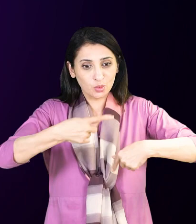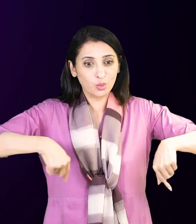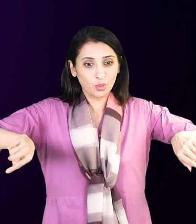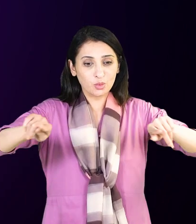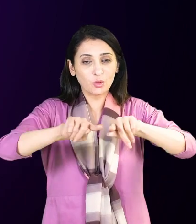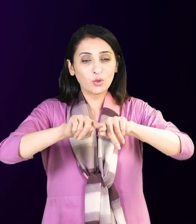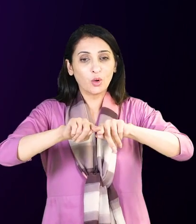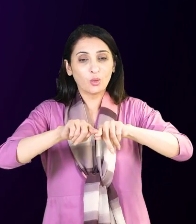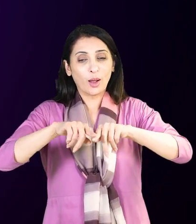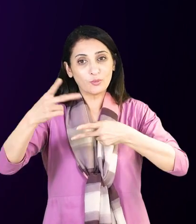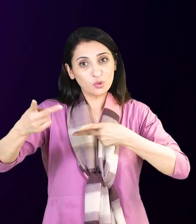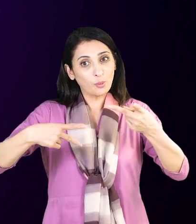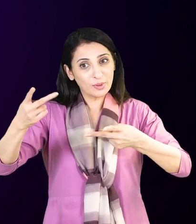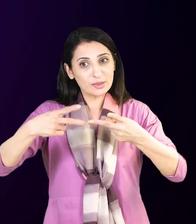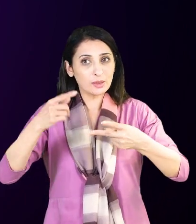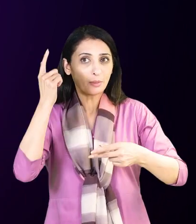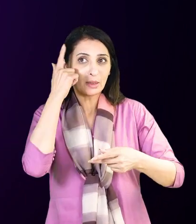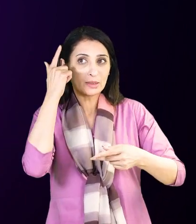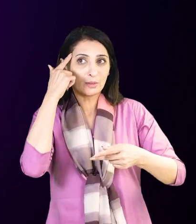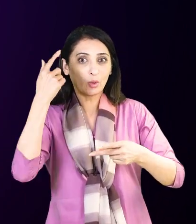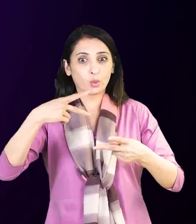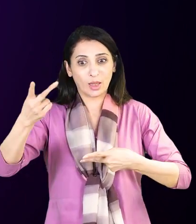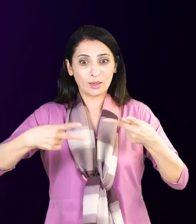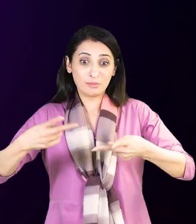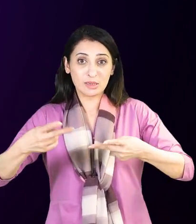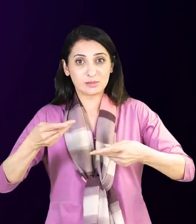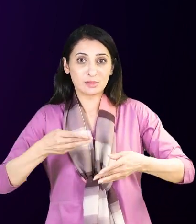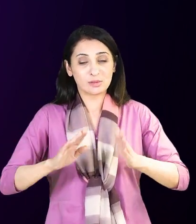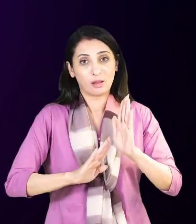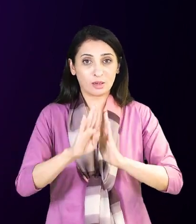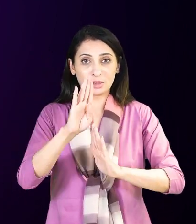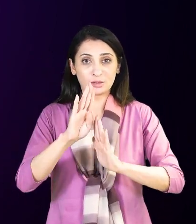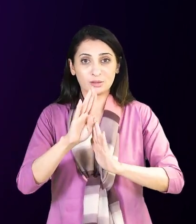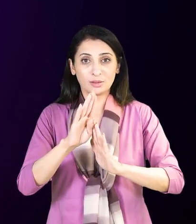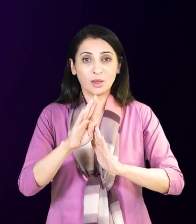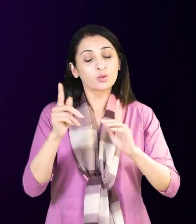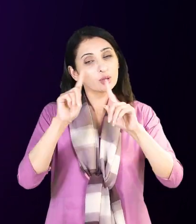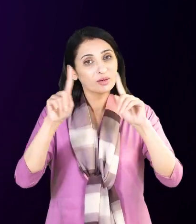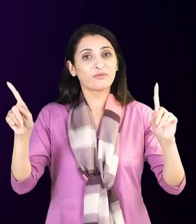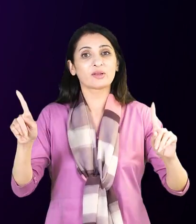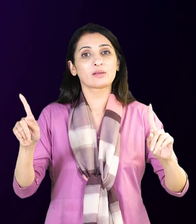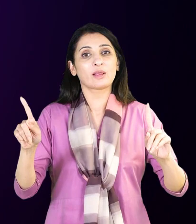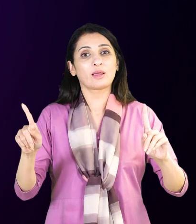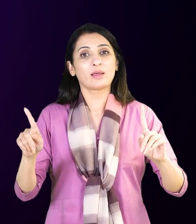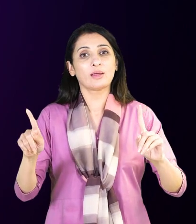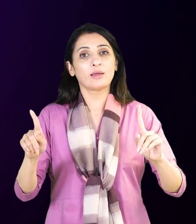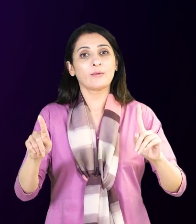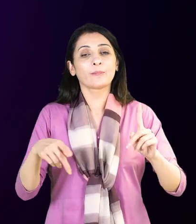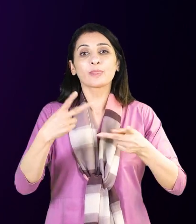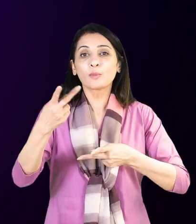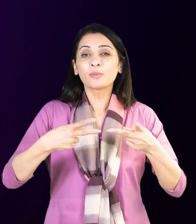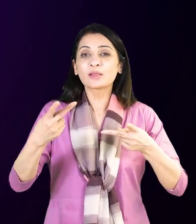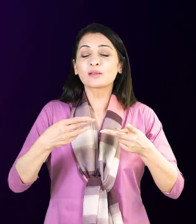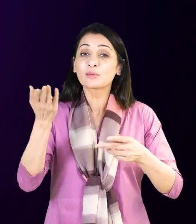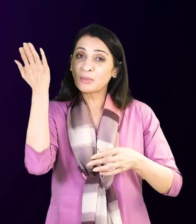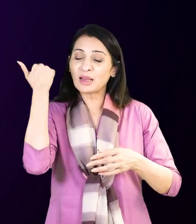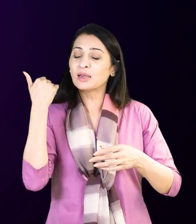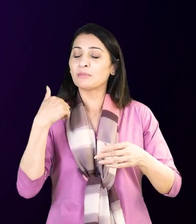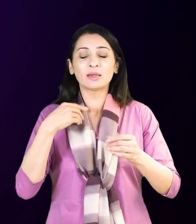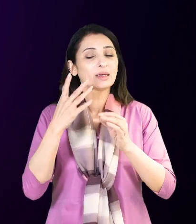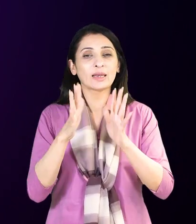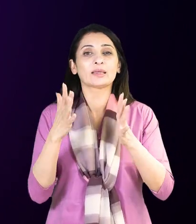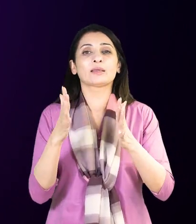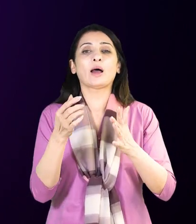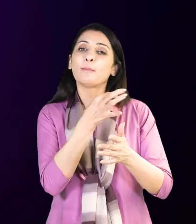कमर्शियल लेवल पे, तो आप बिल्कुल उसको बिजनेस पॉइंट ऑफ व्यू से करते हो। सो व्हेन आई हैड स्टार्टेड, आई थिंक दैट इज़ द डिफरेंस, कि वो